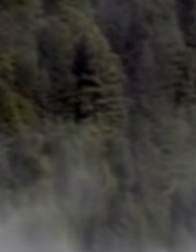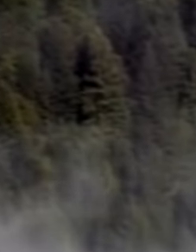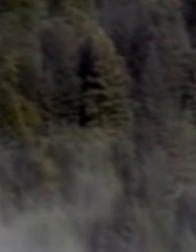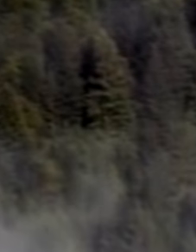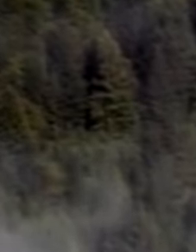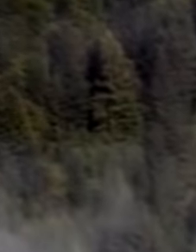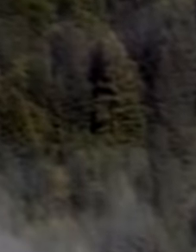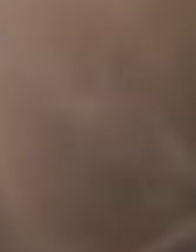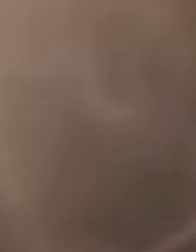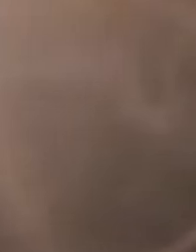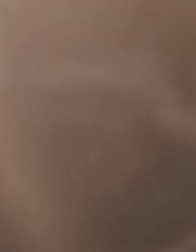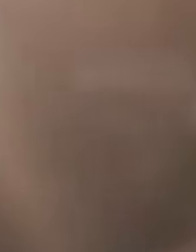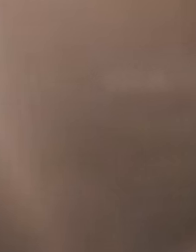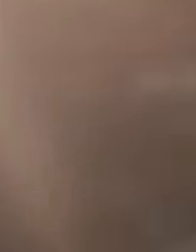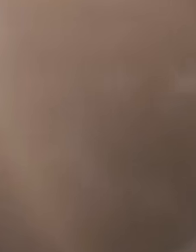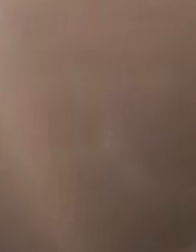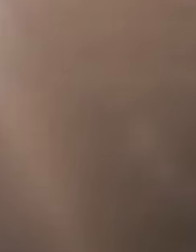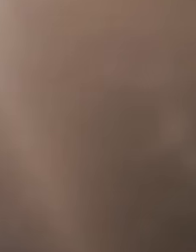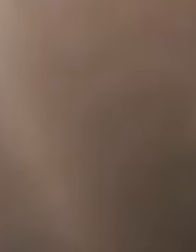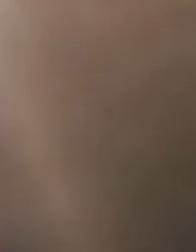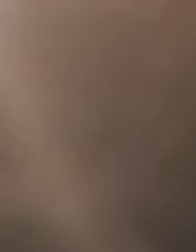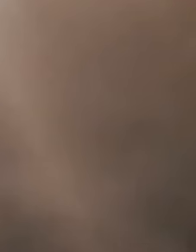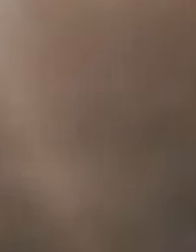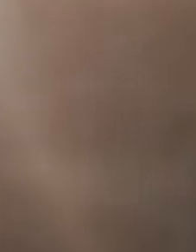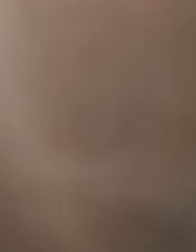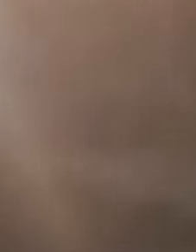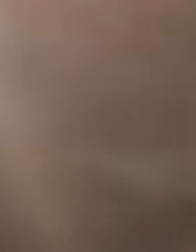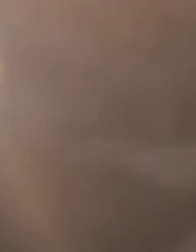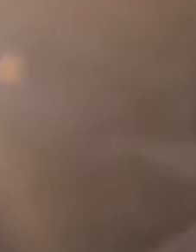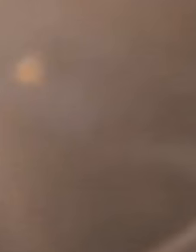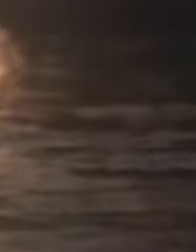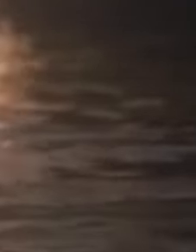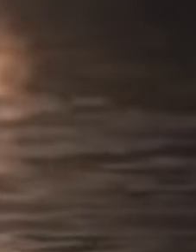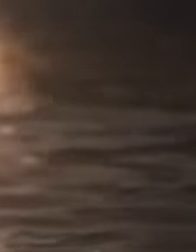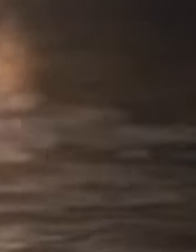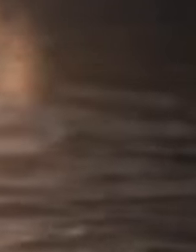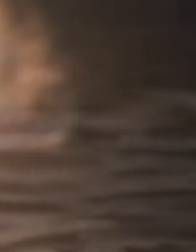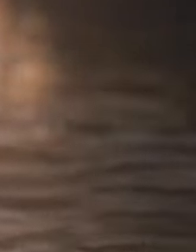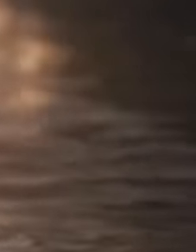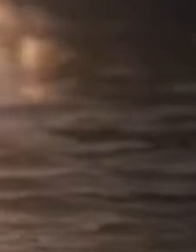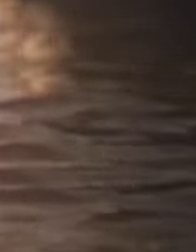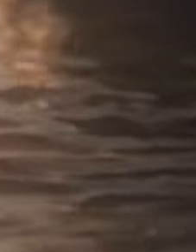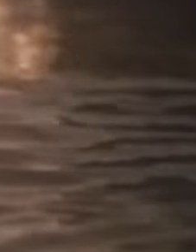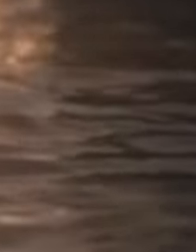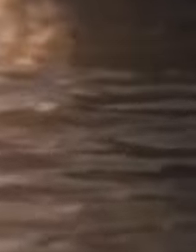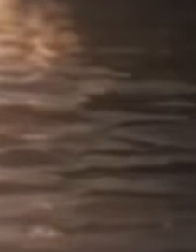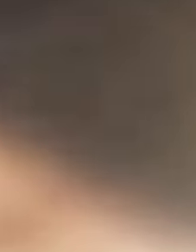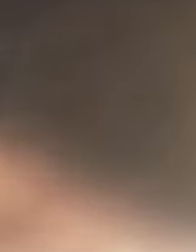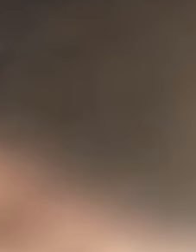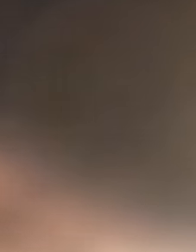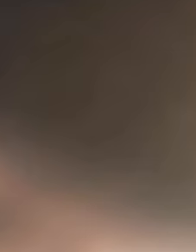영성의 회복인지 하나님 알고 계십니다. 겉으로 크게 내가 말로 표현하기 싫으면, 어려우면,